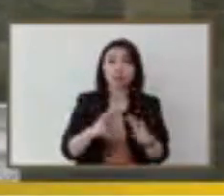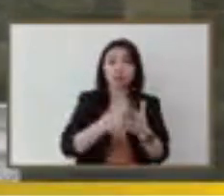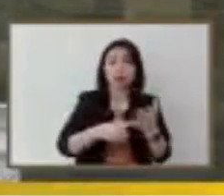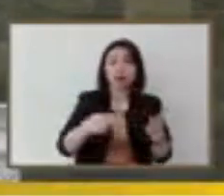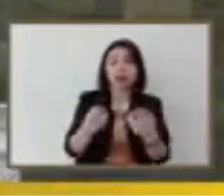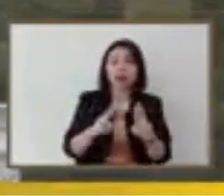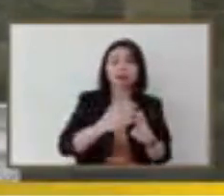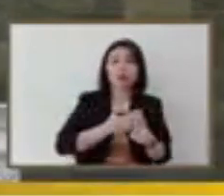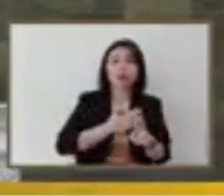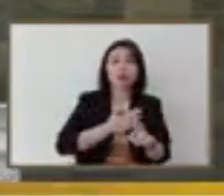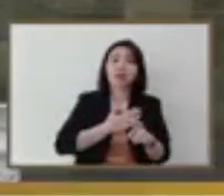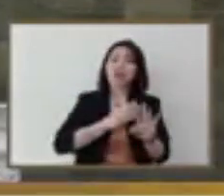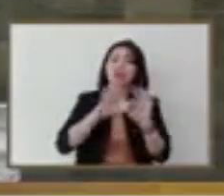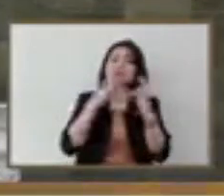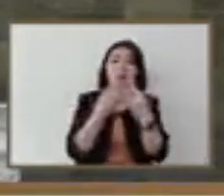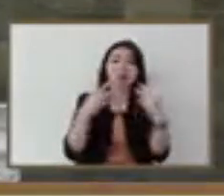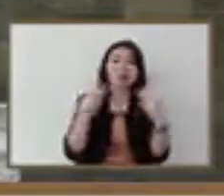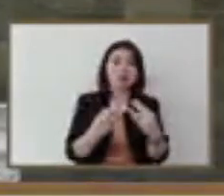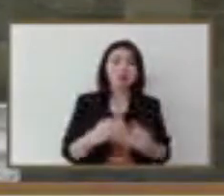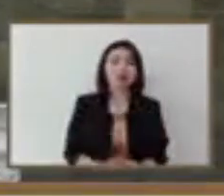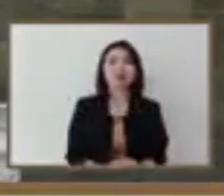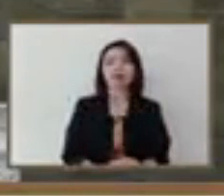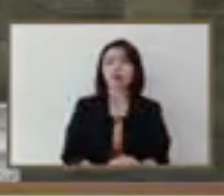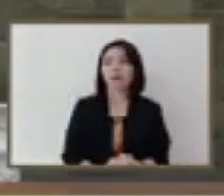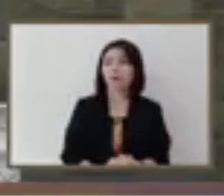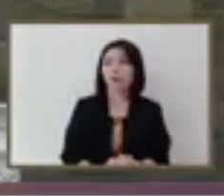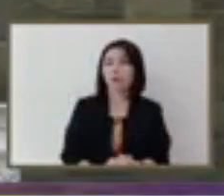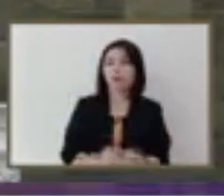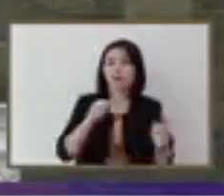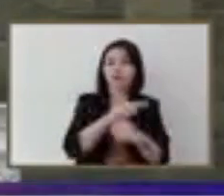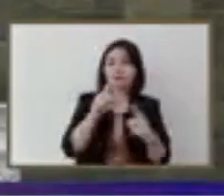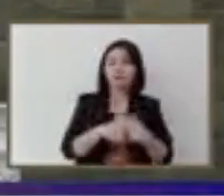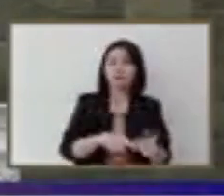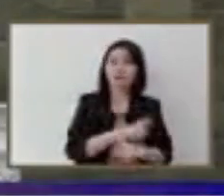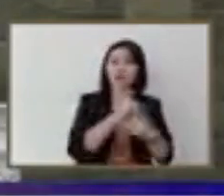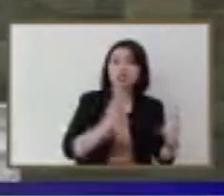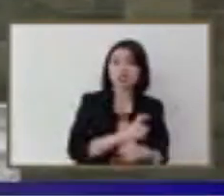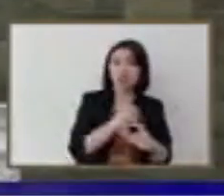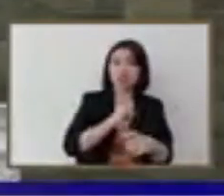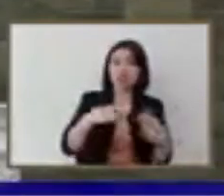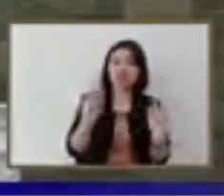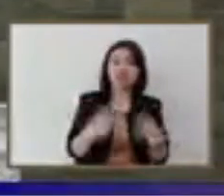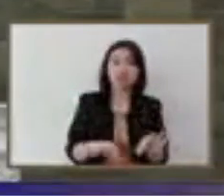James at makikita nyo when sin is finished,